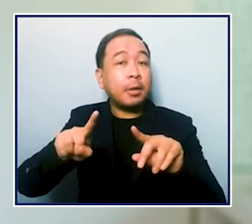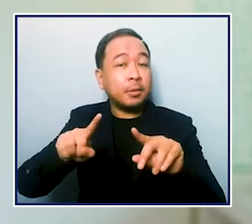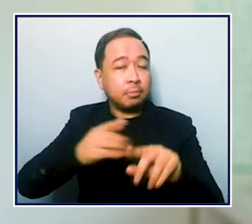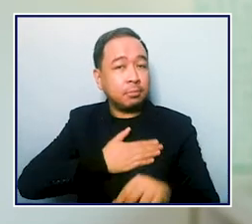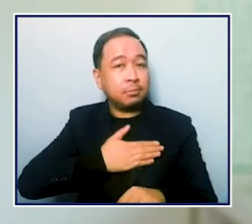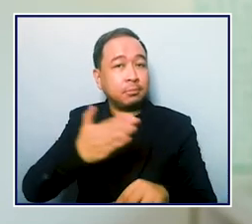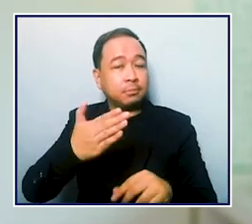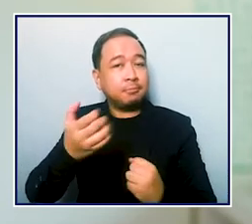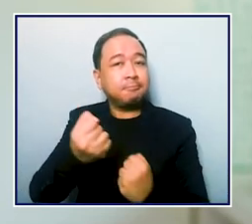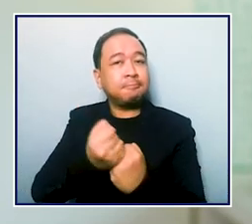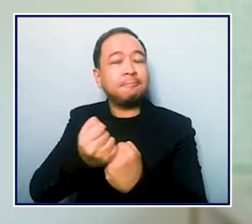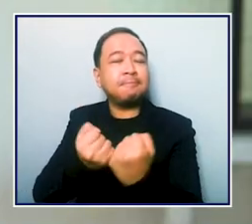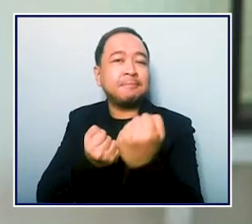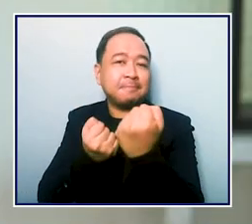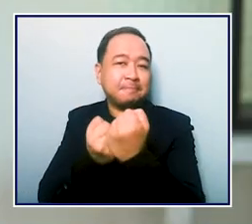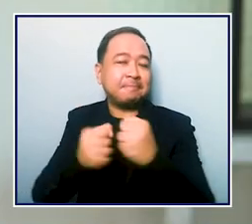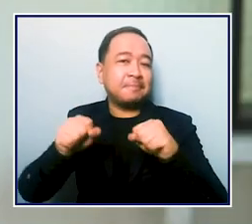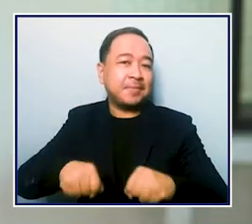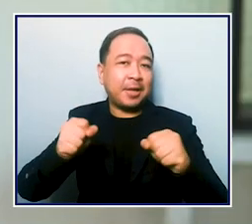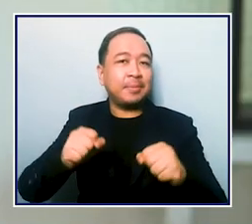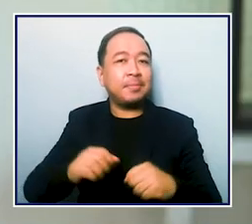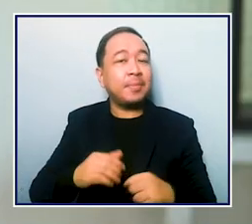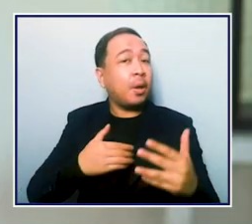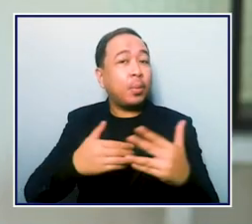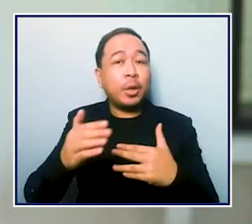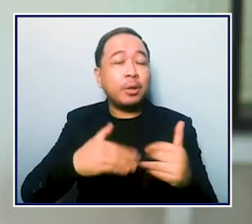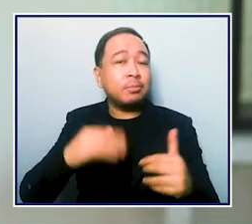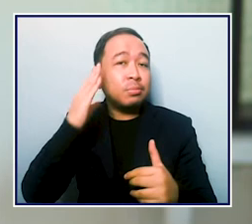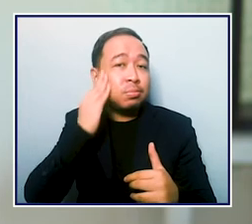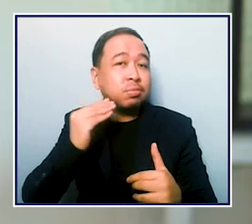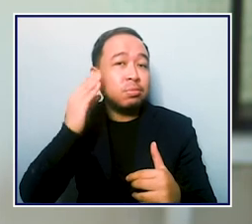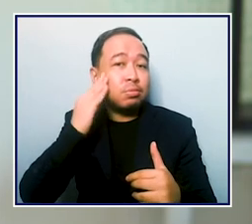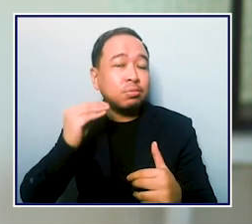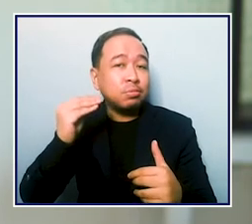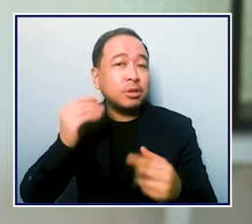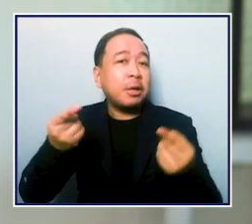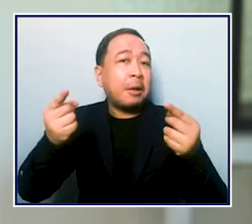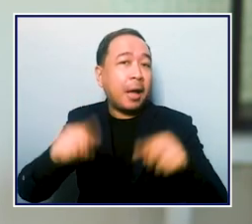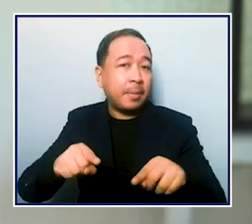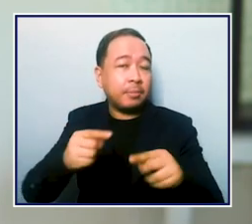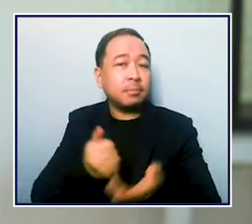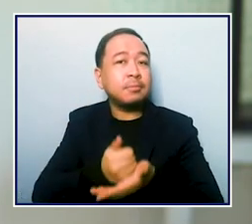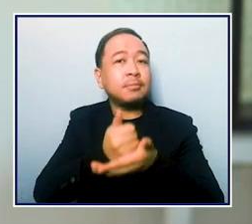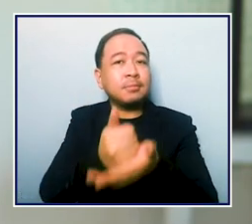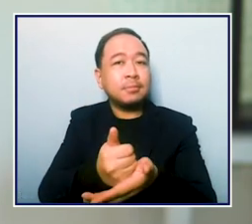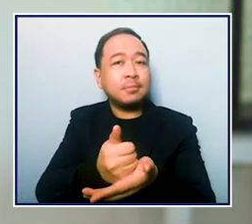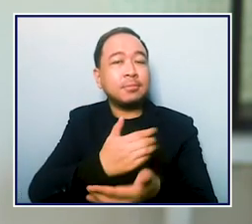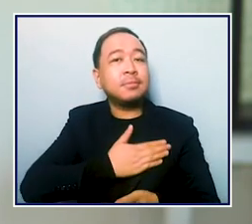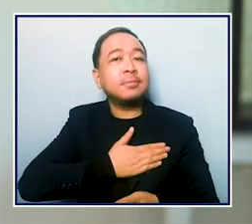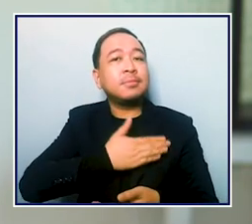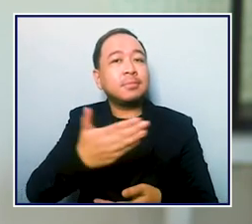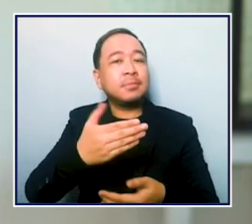nating umagapay sa isa't isa. Dahil anuman ang ating pinagdadaanan, pagtutulungan, dedikasyon